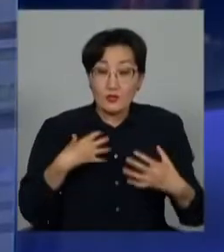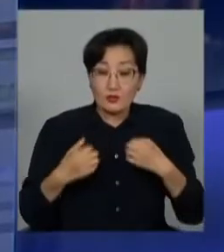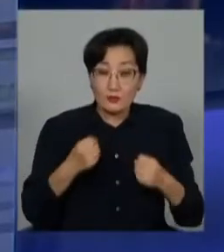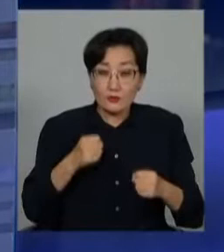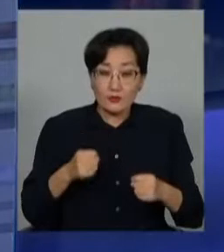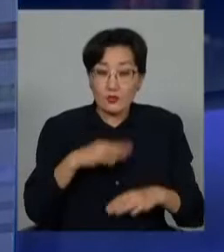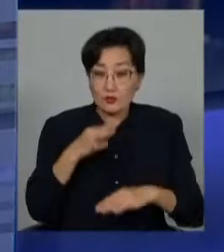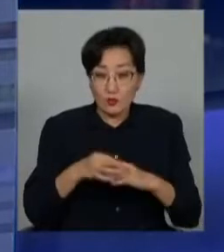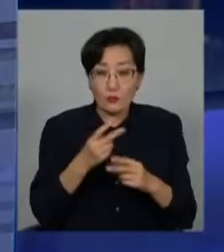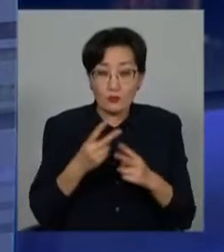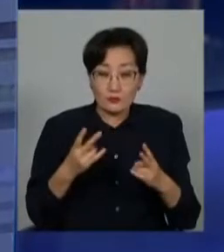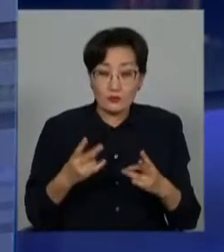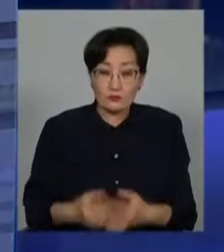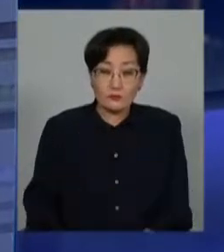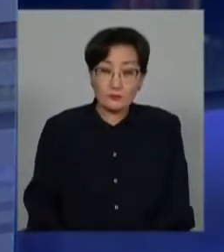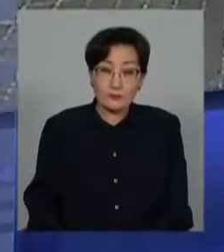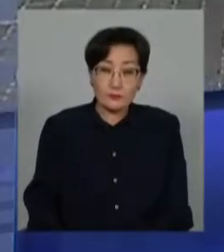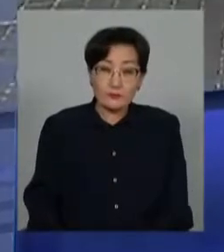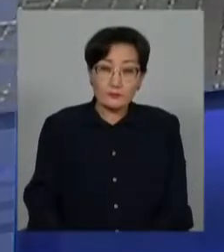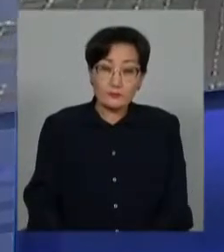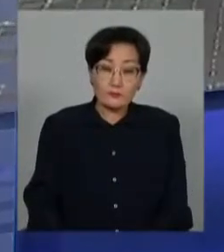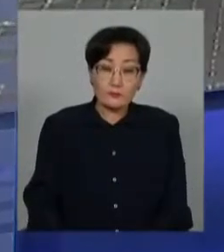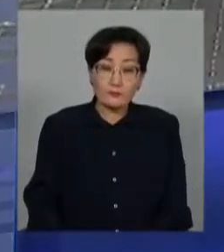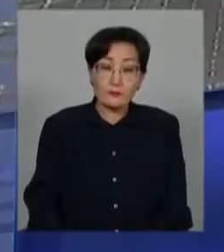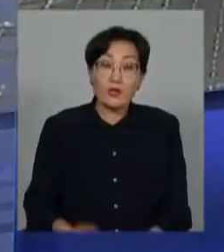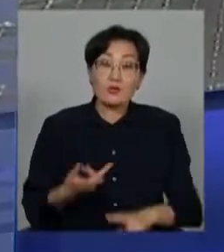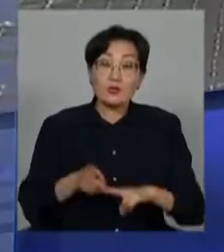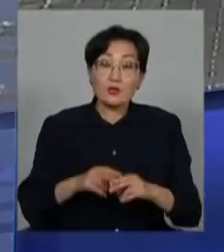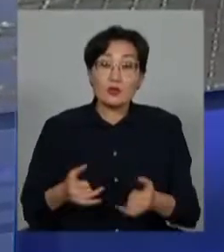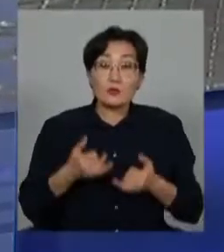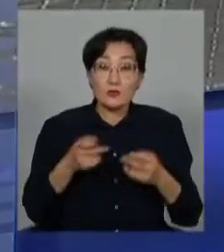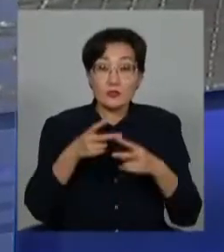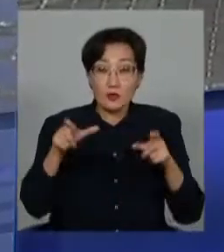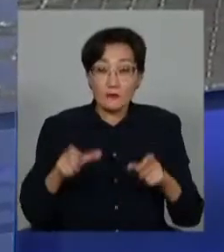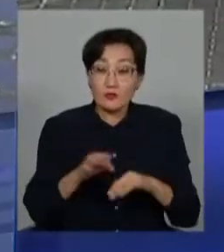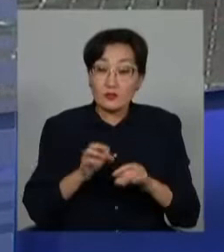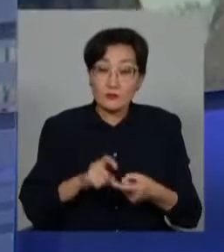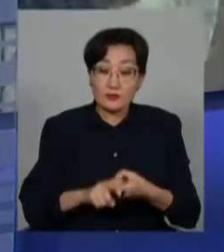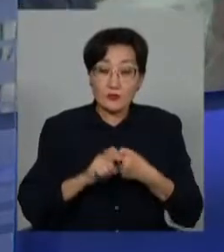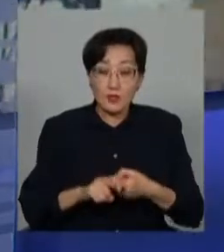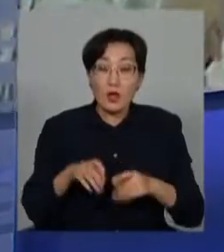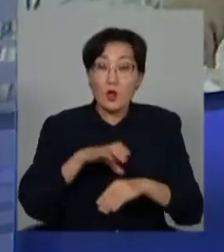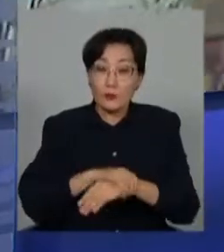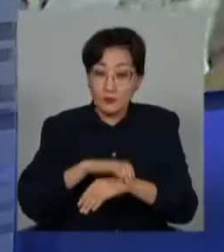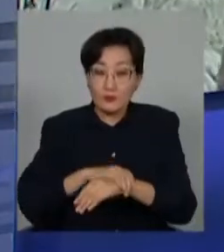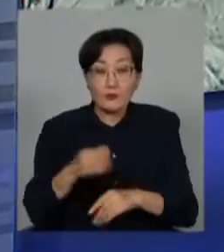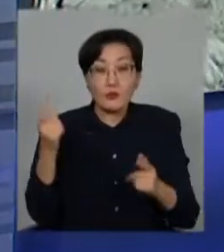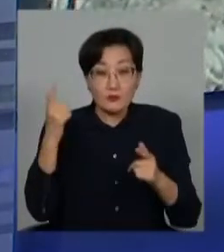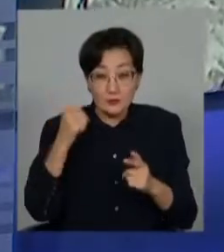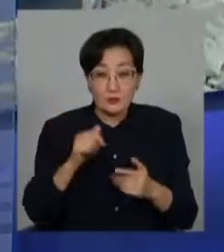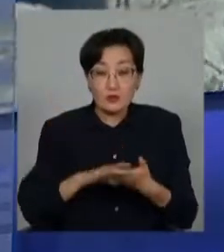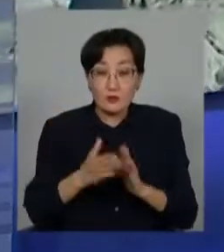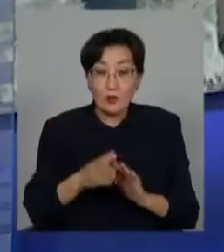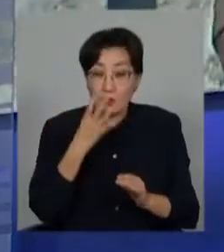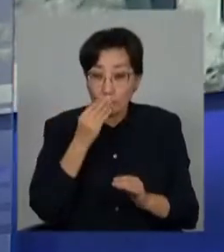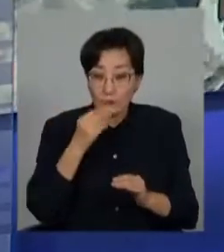денсаулығымызға жауапкершілікпен қарайық. Сондықтан қадірлі көрермен, коронавирустың белгілерін байқасаңыз, немесе